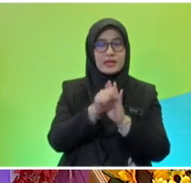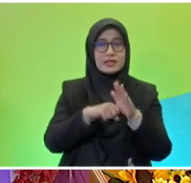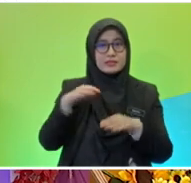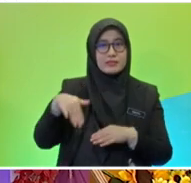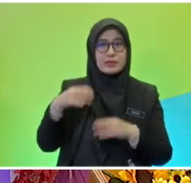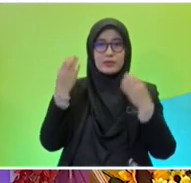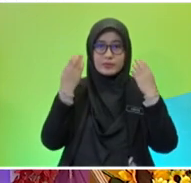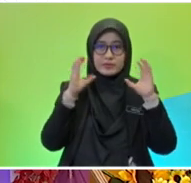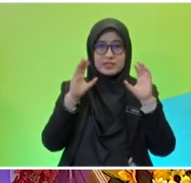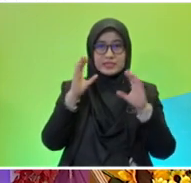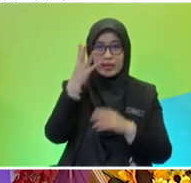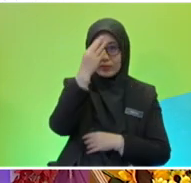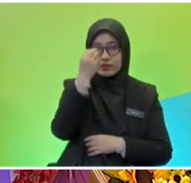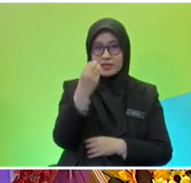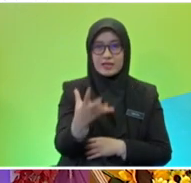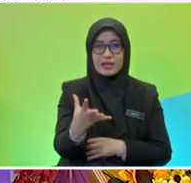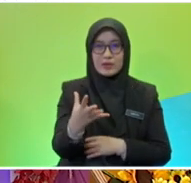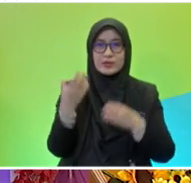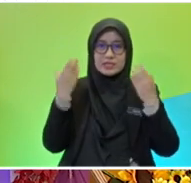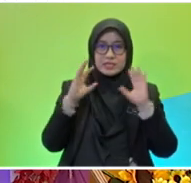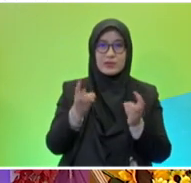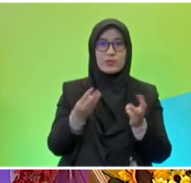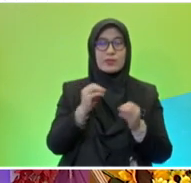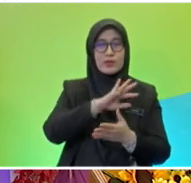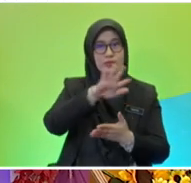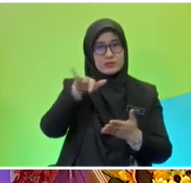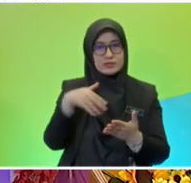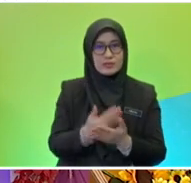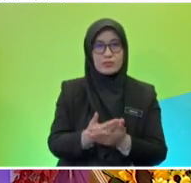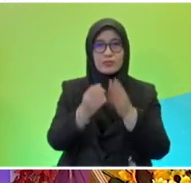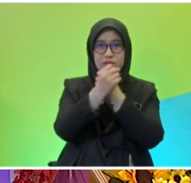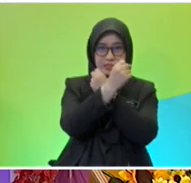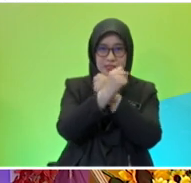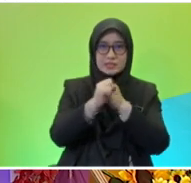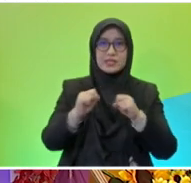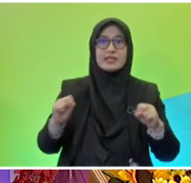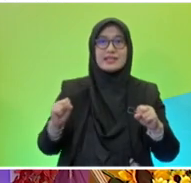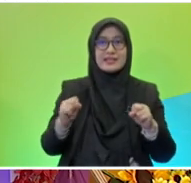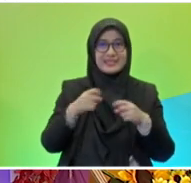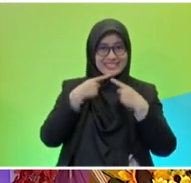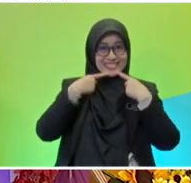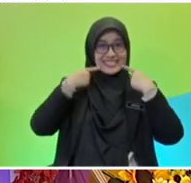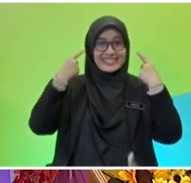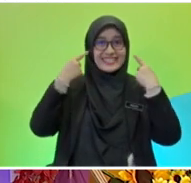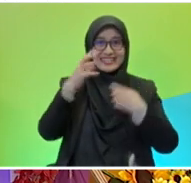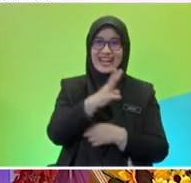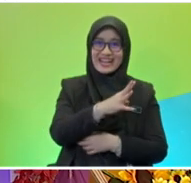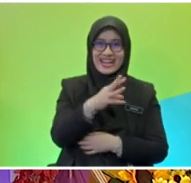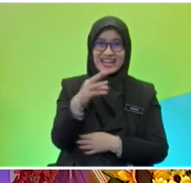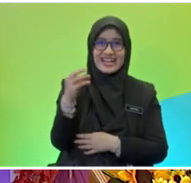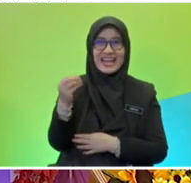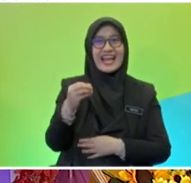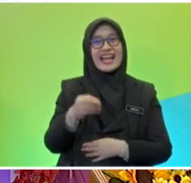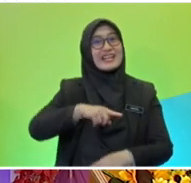penerangan, cikgu nak semua dalam keadaan bersedia, okey, ceria, dan